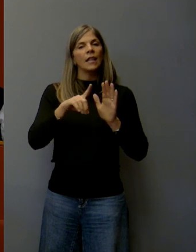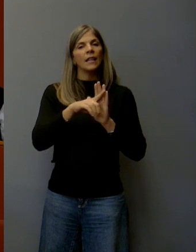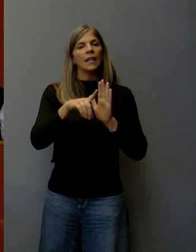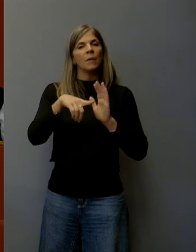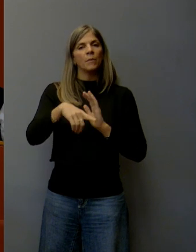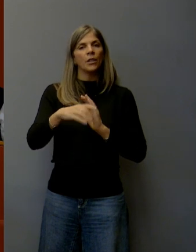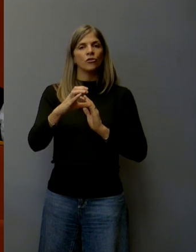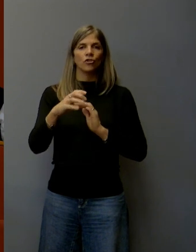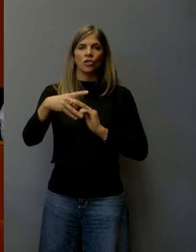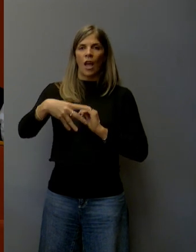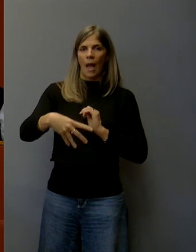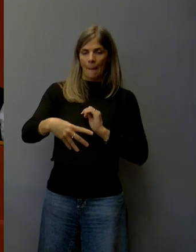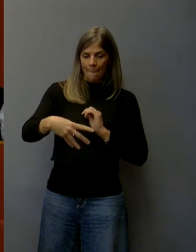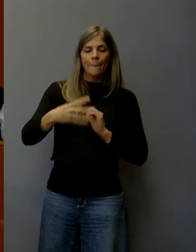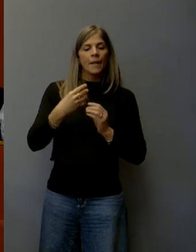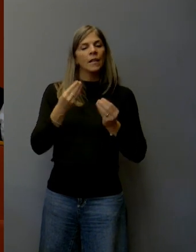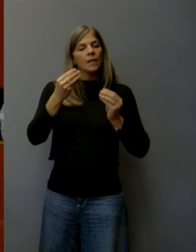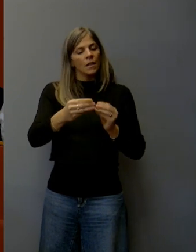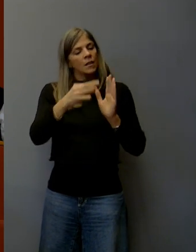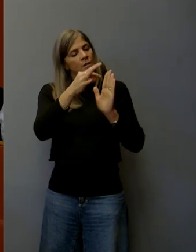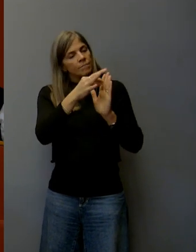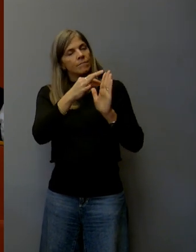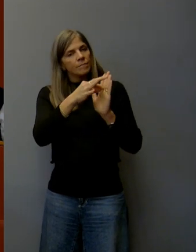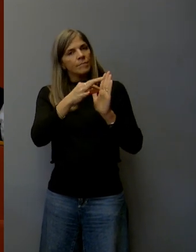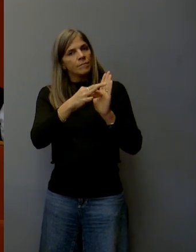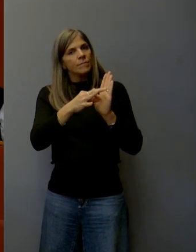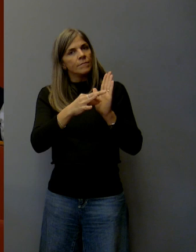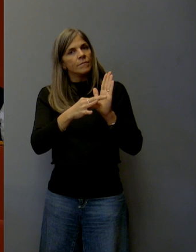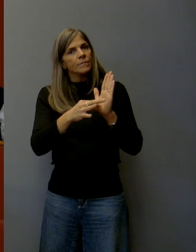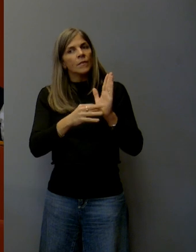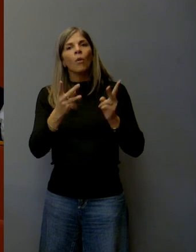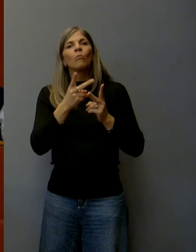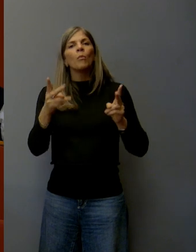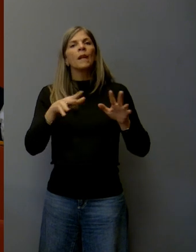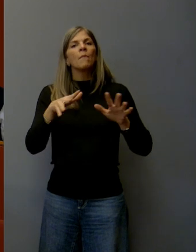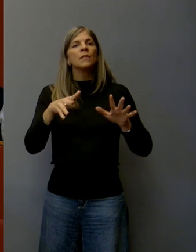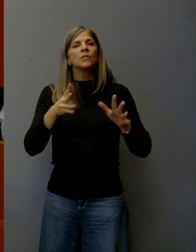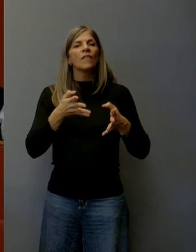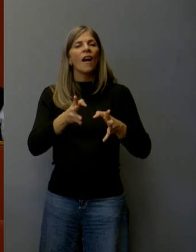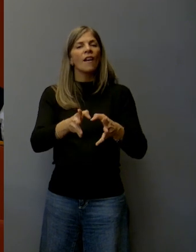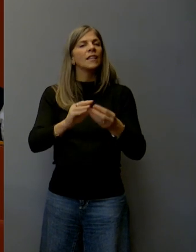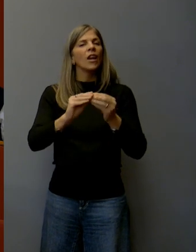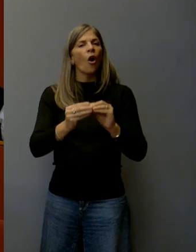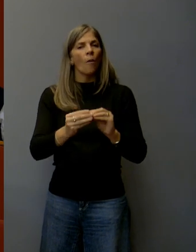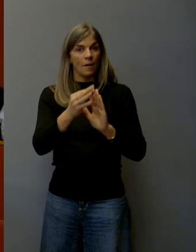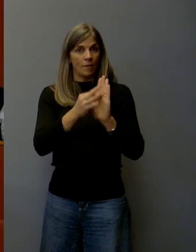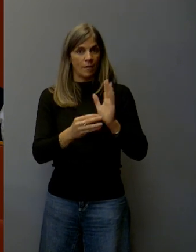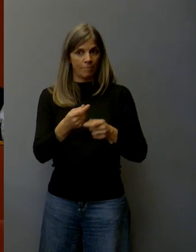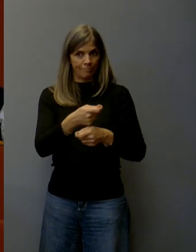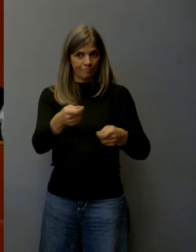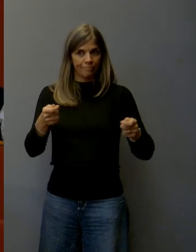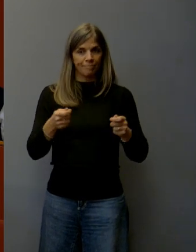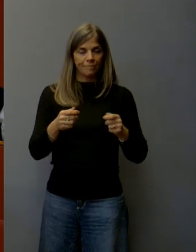2017 dando indicazioni specifiche su come le pubbliche amministrazioni dovrebbero andare in questo senso quindi preso